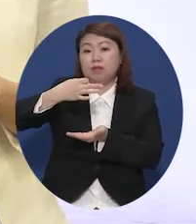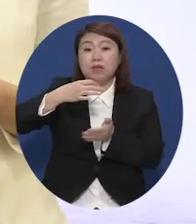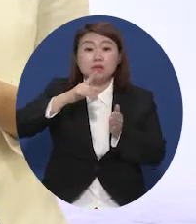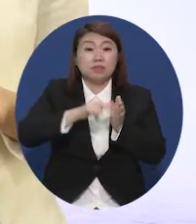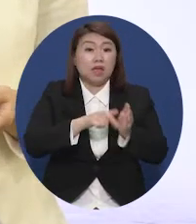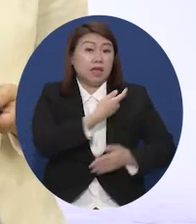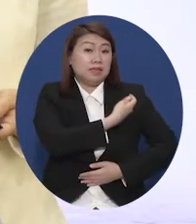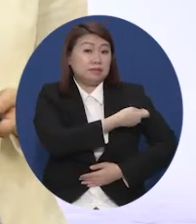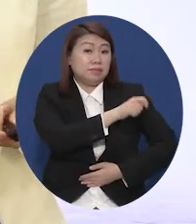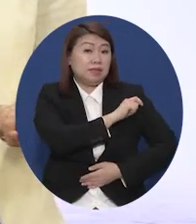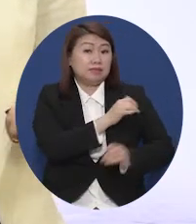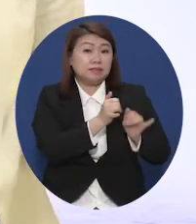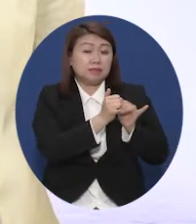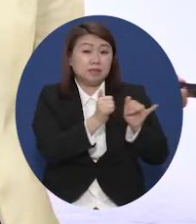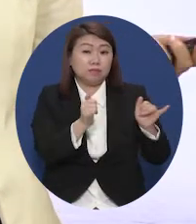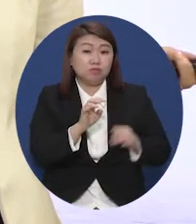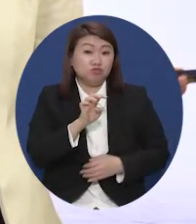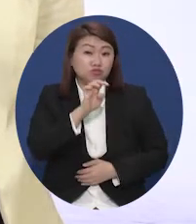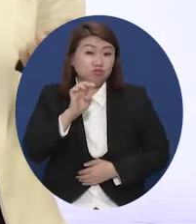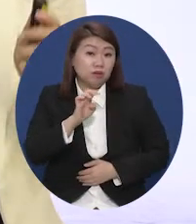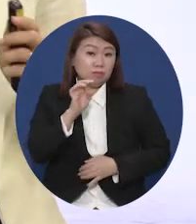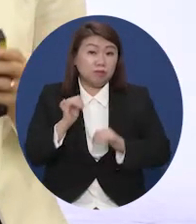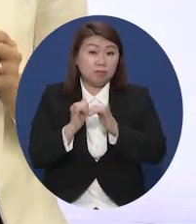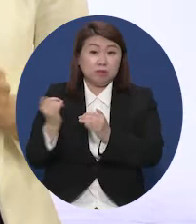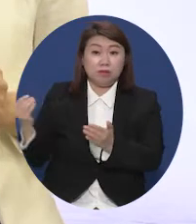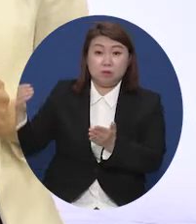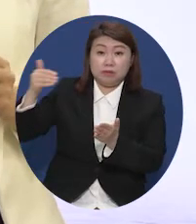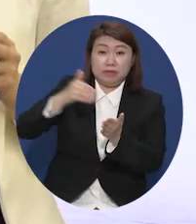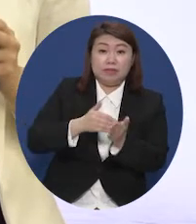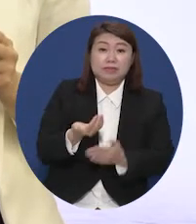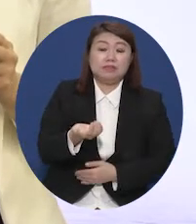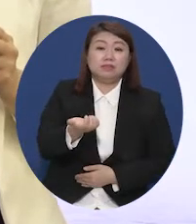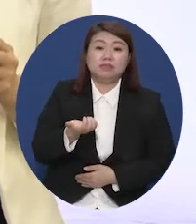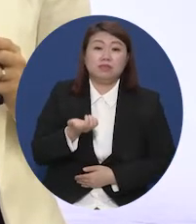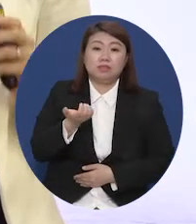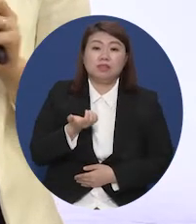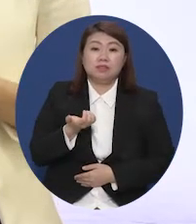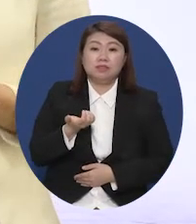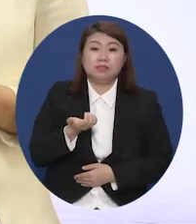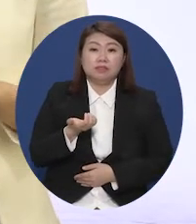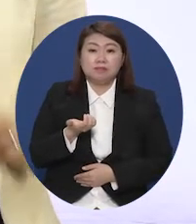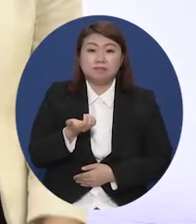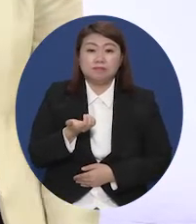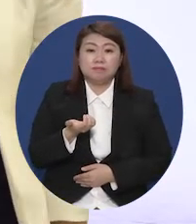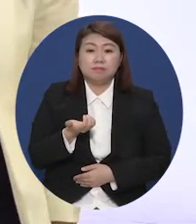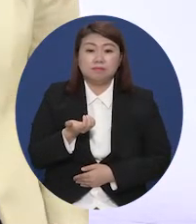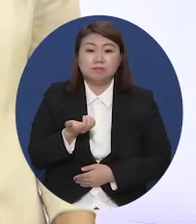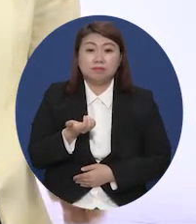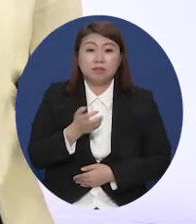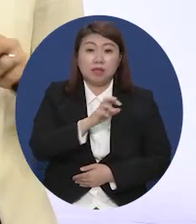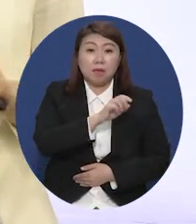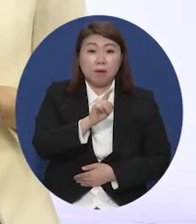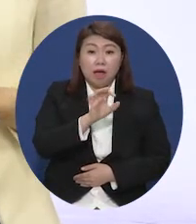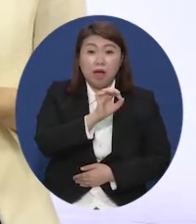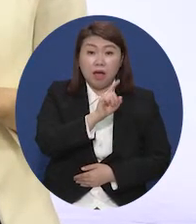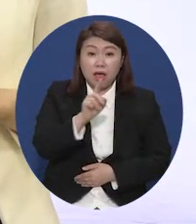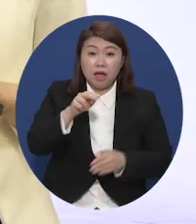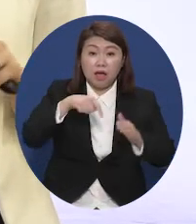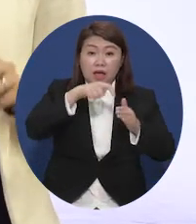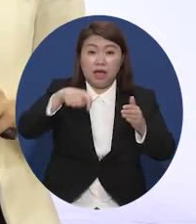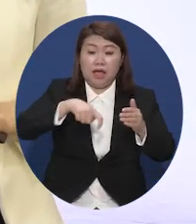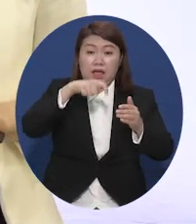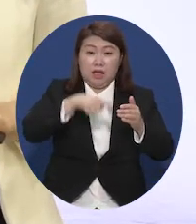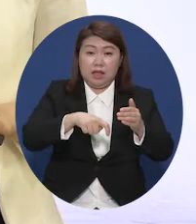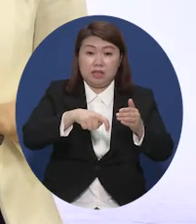왜냐하면 당시에는 스페인 사람들이 유럽인들이 이 유가탄 반도에 도착하기 이전에 유럽인들과 접촉하기 이전에는 마야